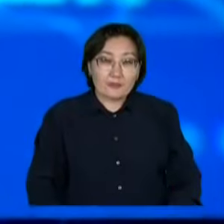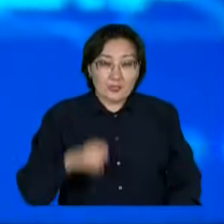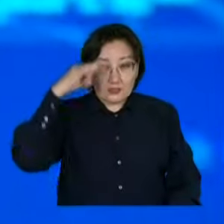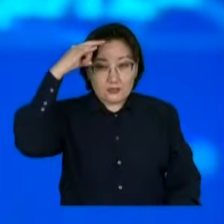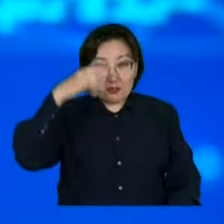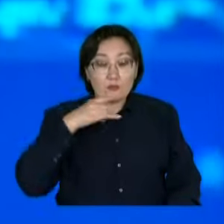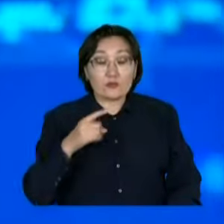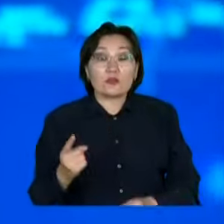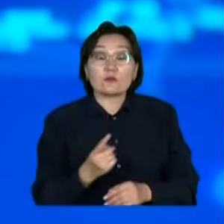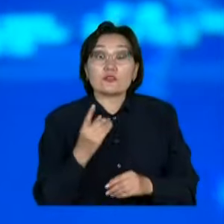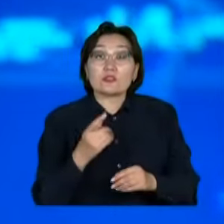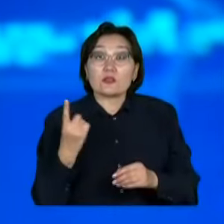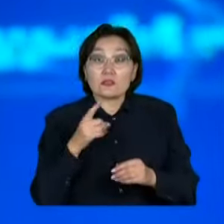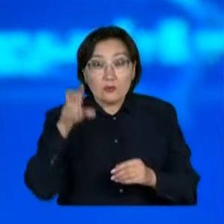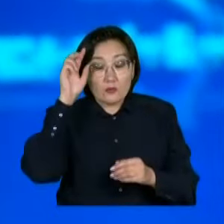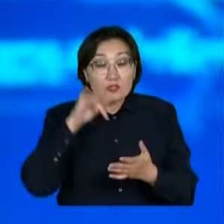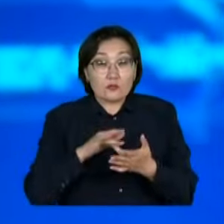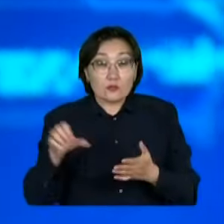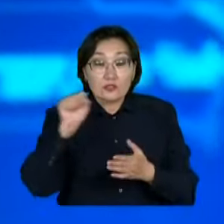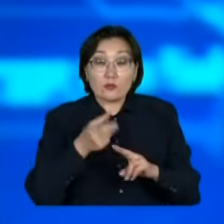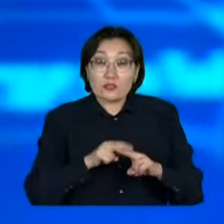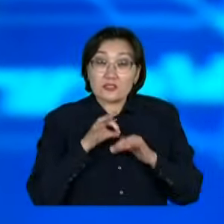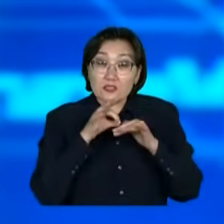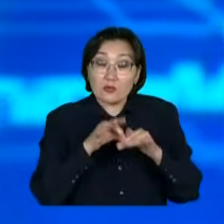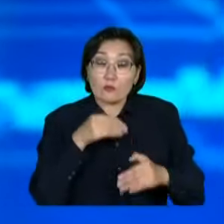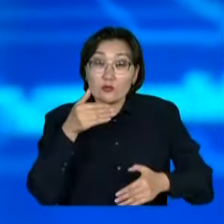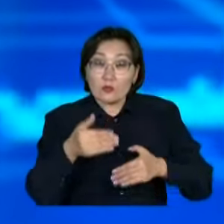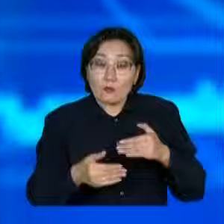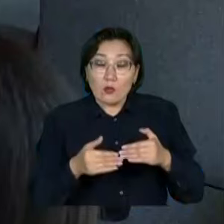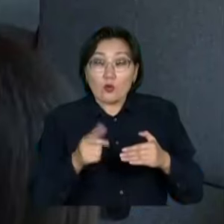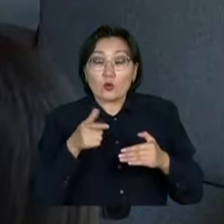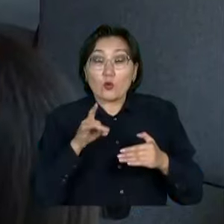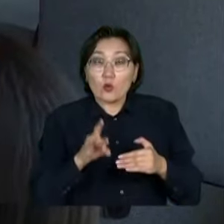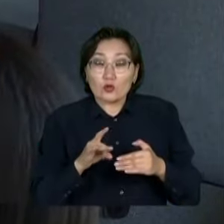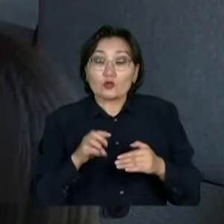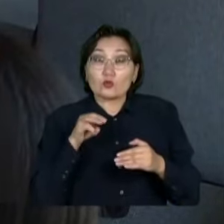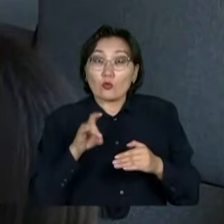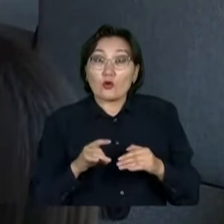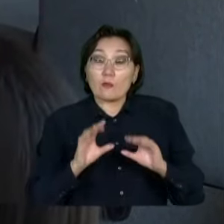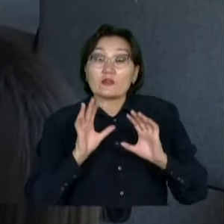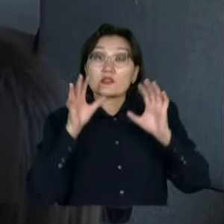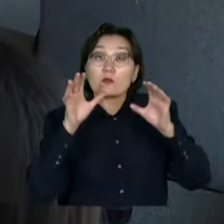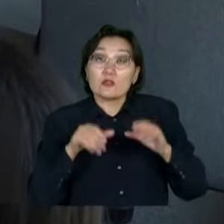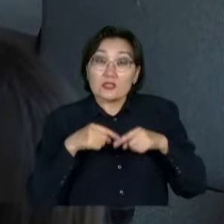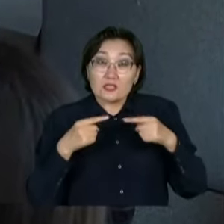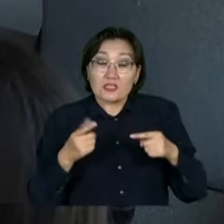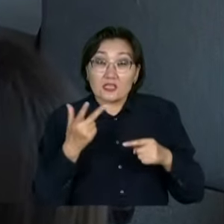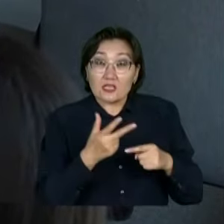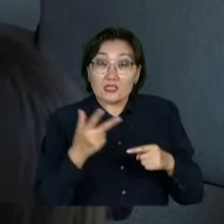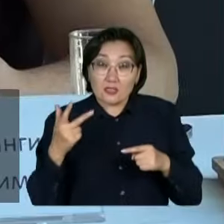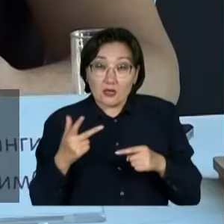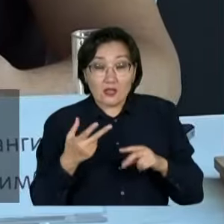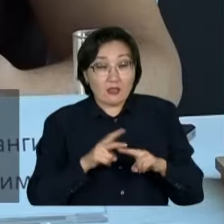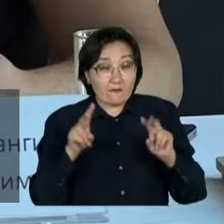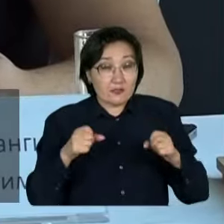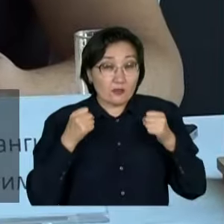Казахстан стал первой страной в Центральной Азии, в которой пройдет этап турнира World Tour по баскетболу в разновидности 3x3 этого вида